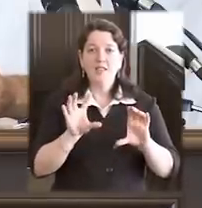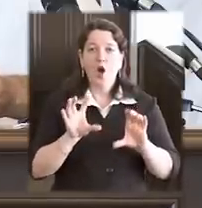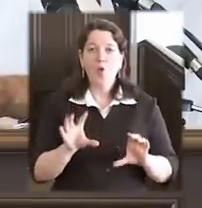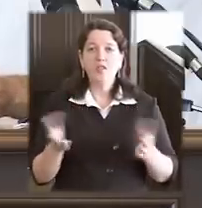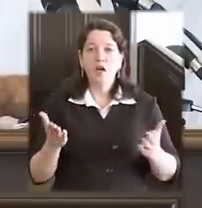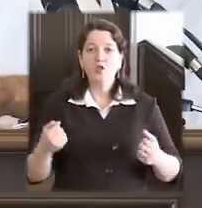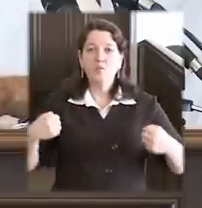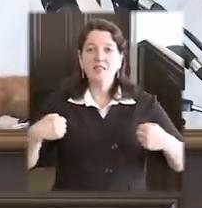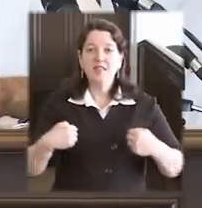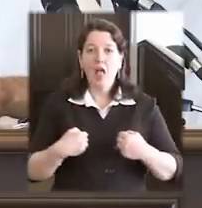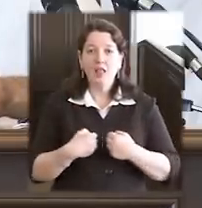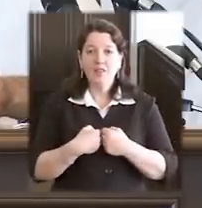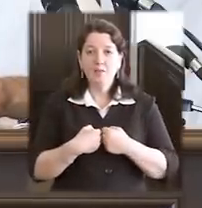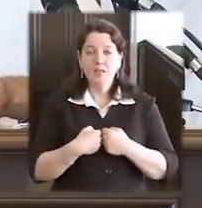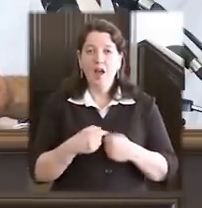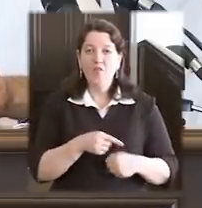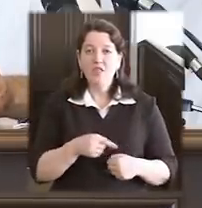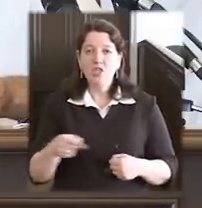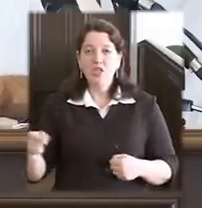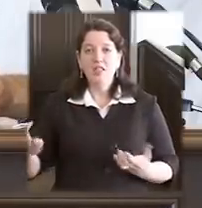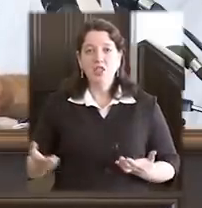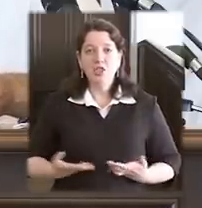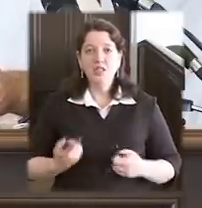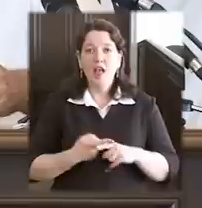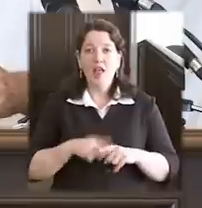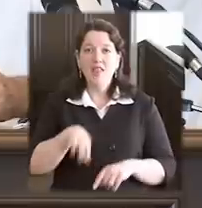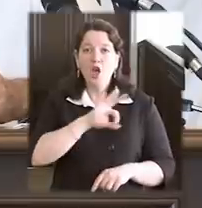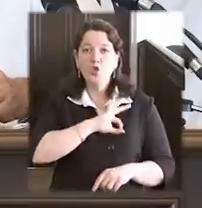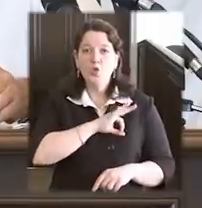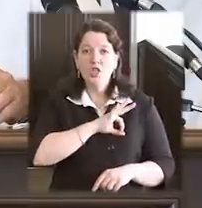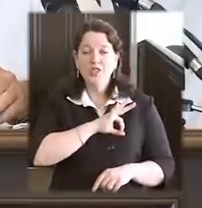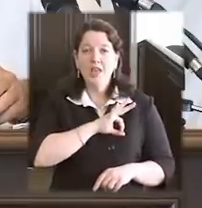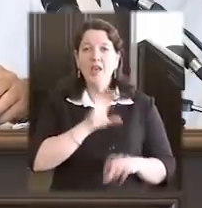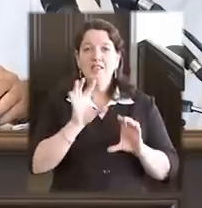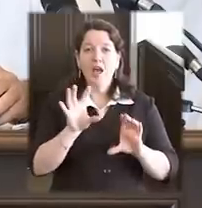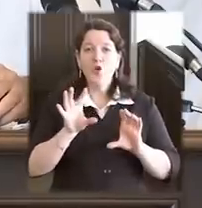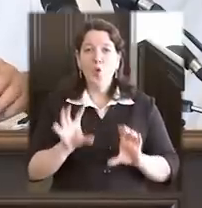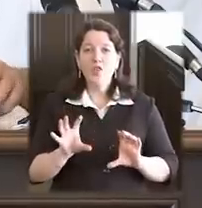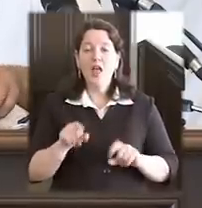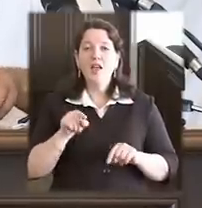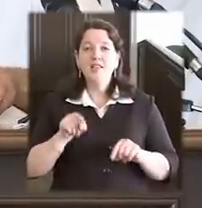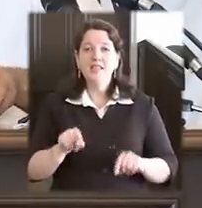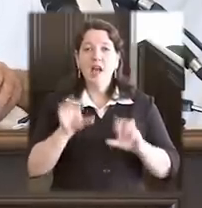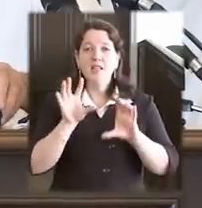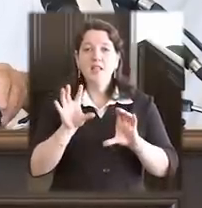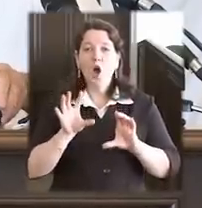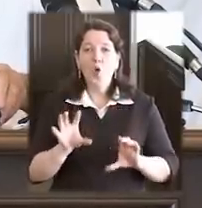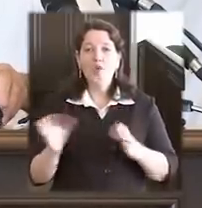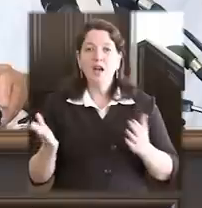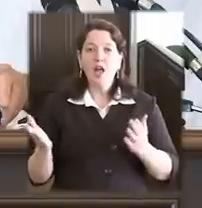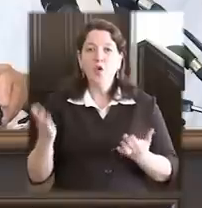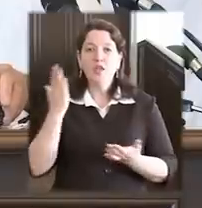с которыми мы сталкиваемся постоянно, это юридические законы, то есть те,